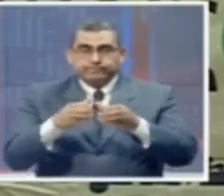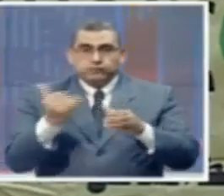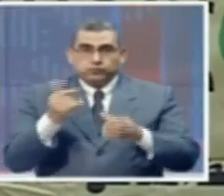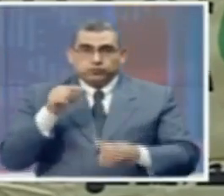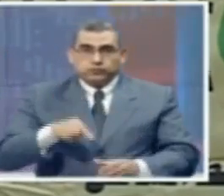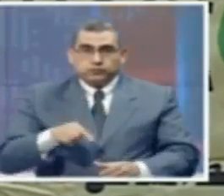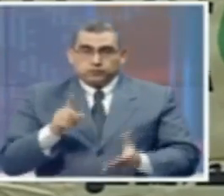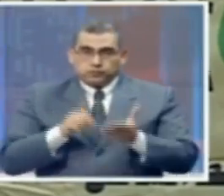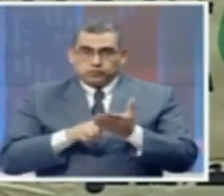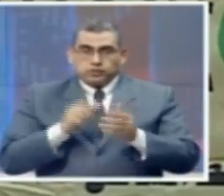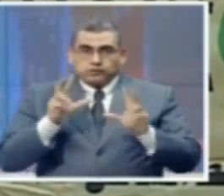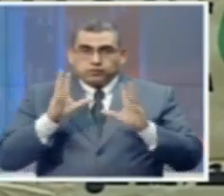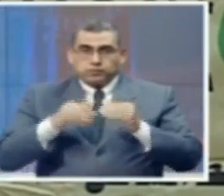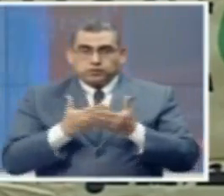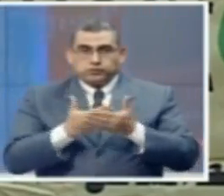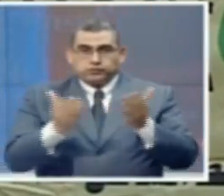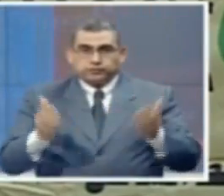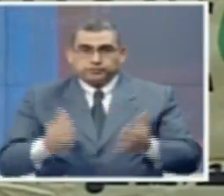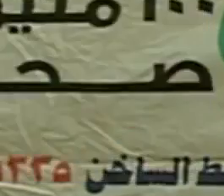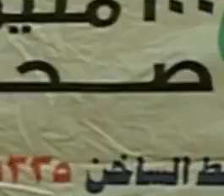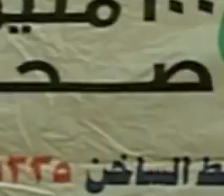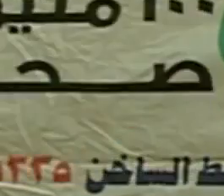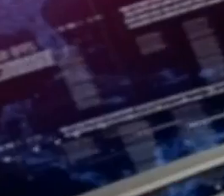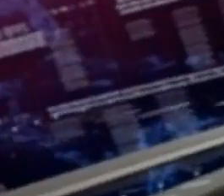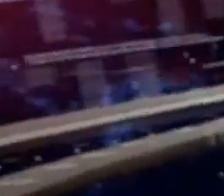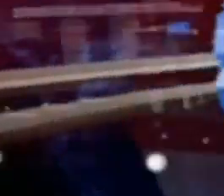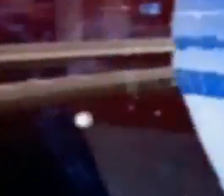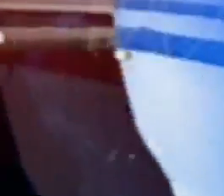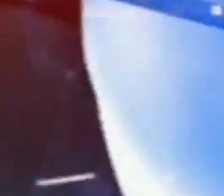واقعي. محمد حلمي، التلفزيون المصري.